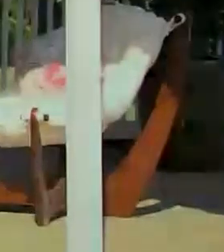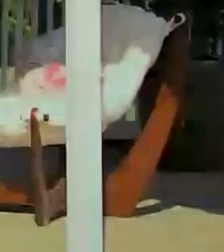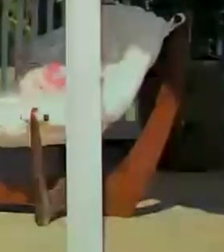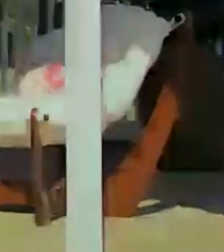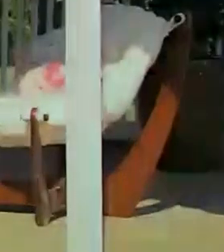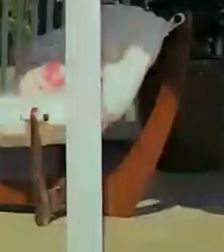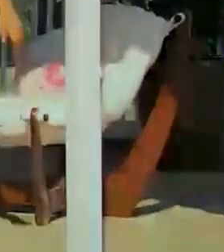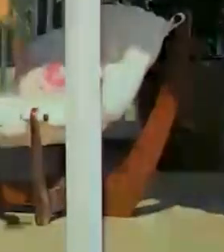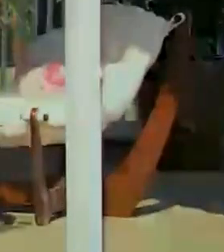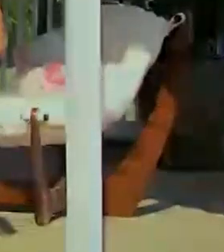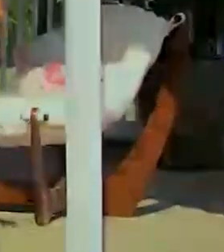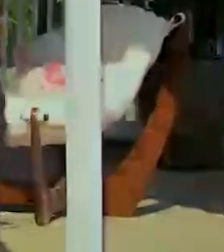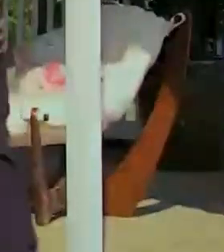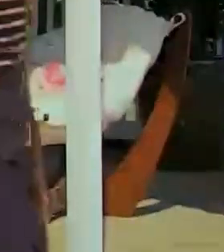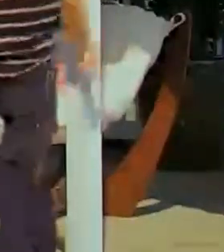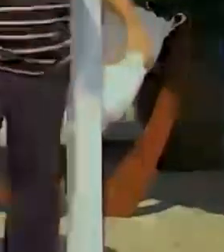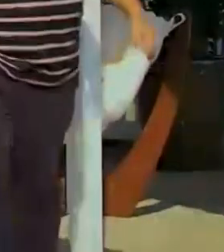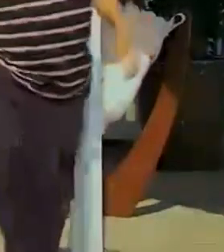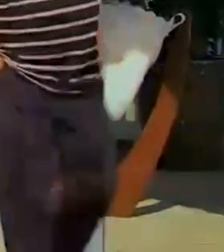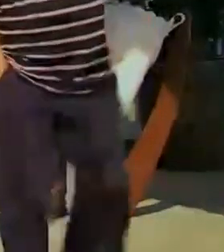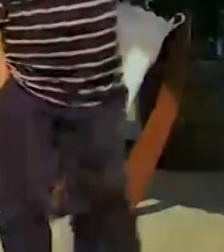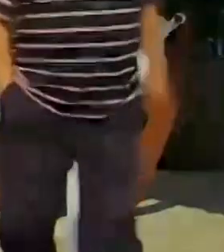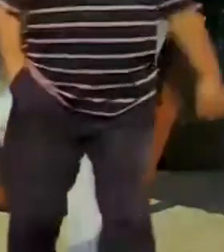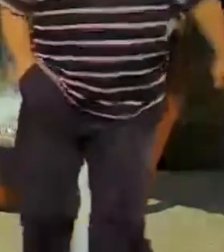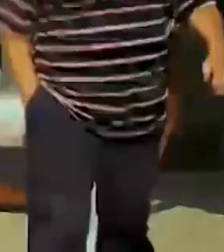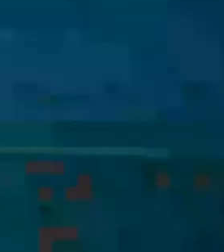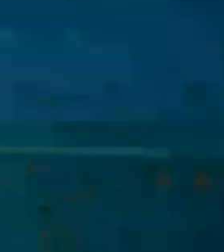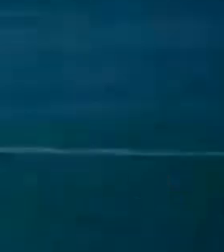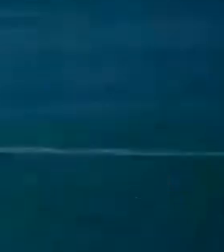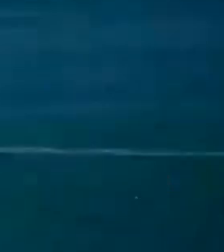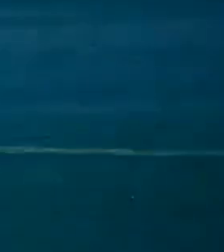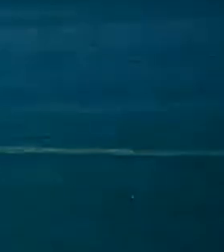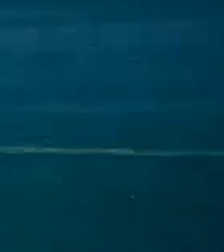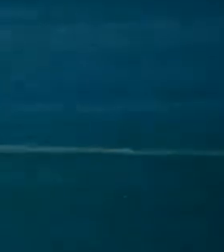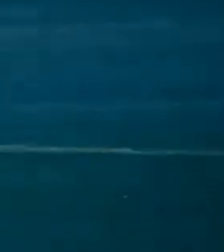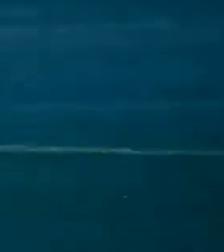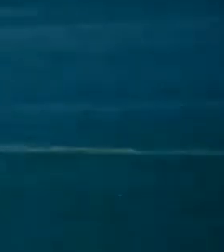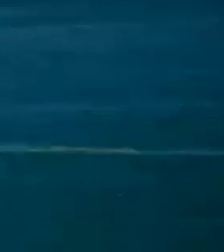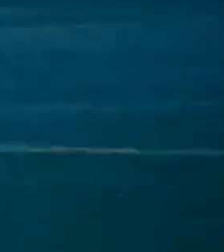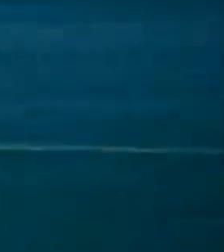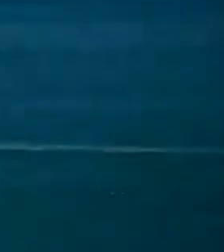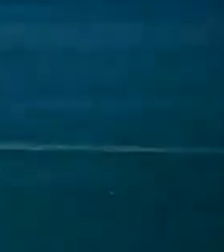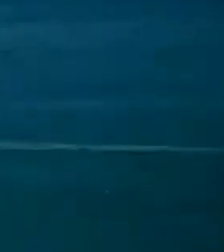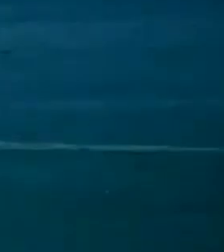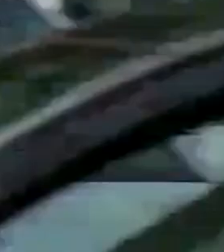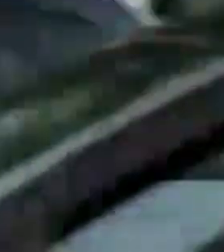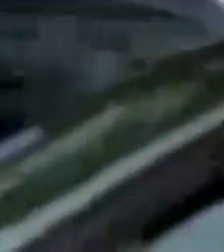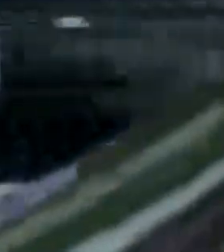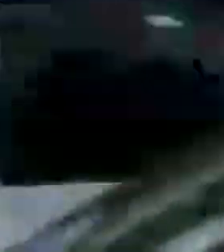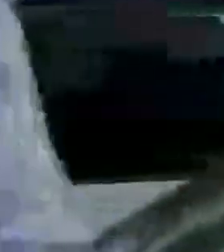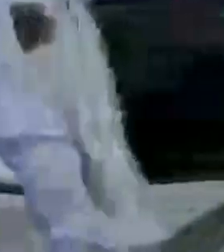Tekeli cebinde sallana sallana yürüyor. Gündüz vakti Kız Kulesi civarında ilerleyen bir yolcu